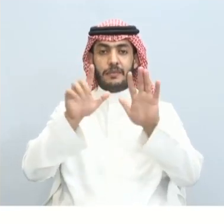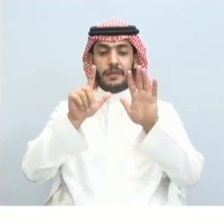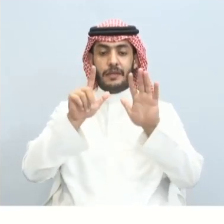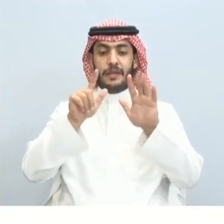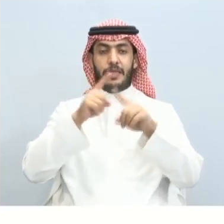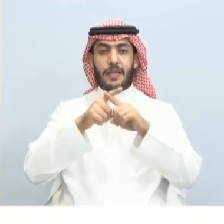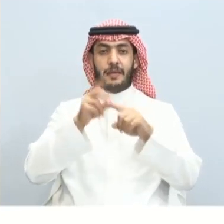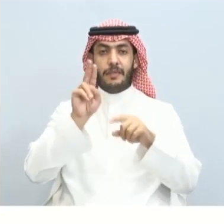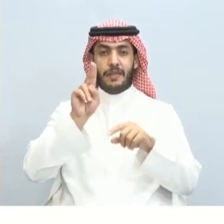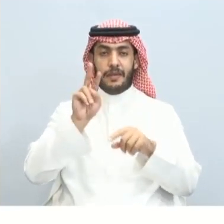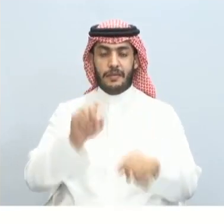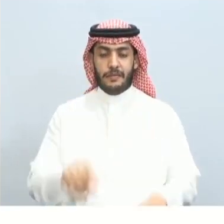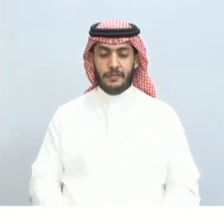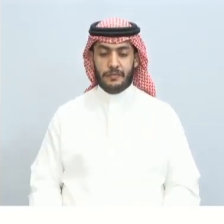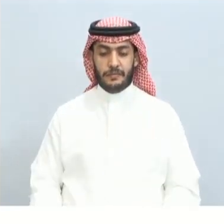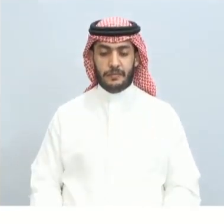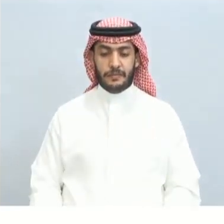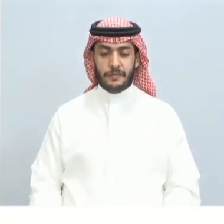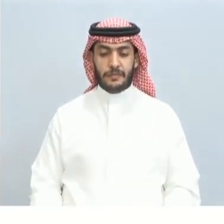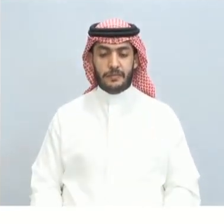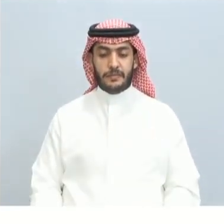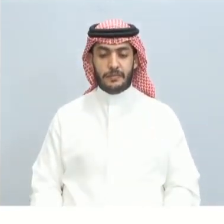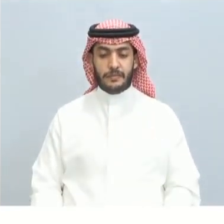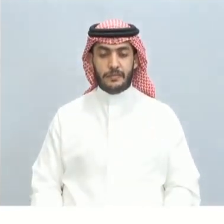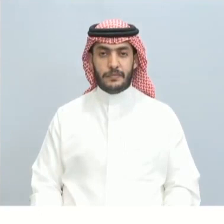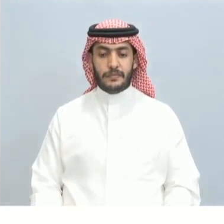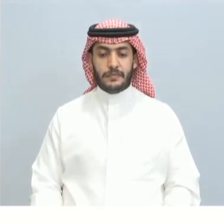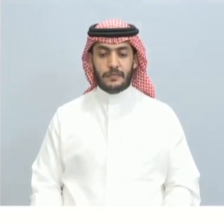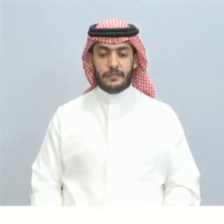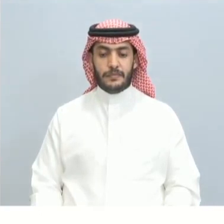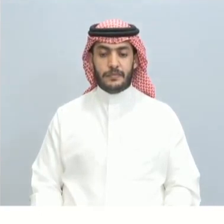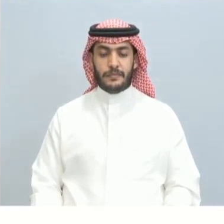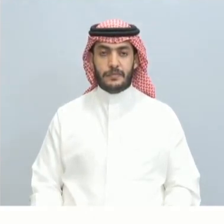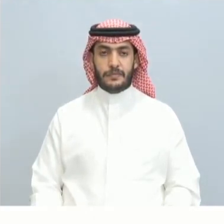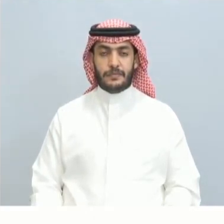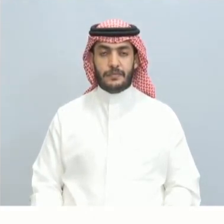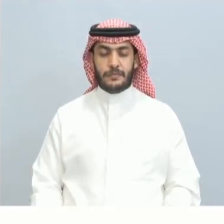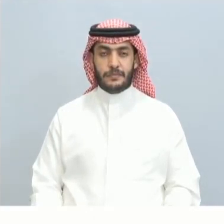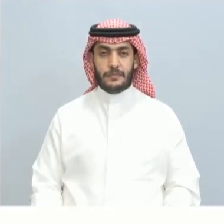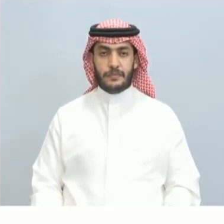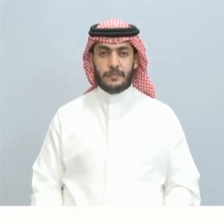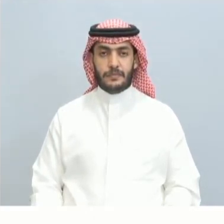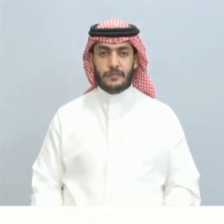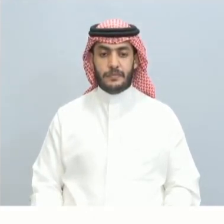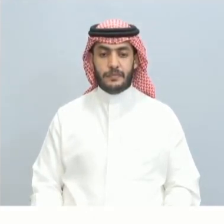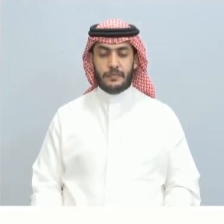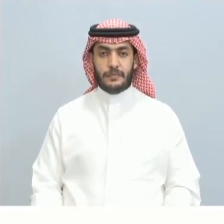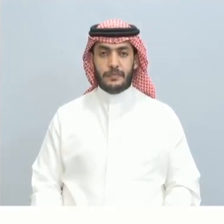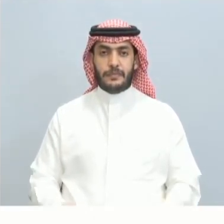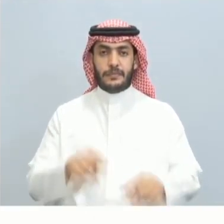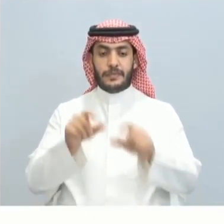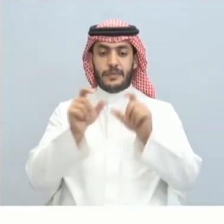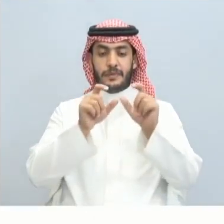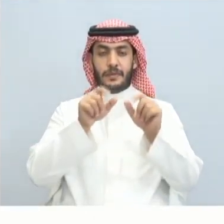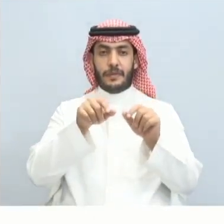عشر ضرب اثنان خمسين ضرب سبعه عشر مضروبه في اثنان هذه العباره